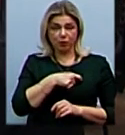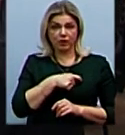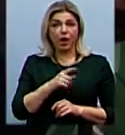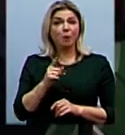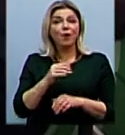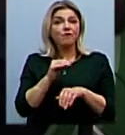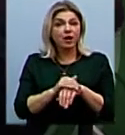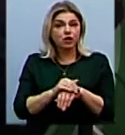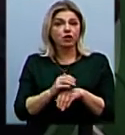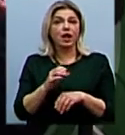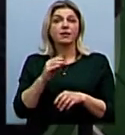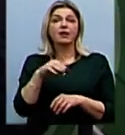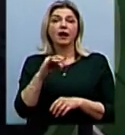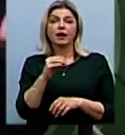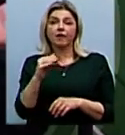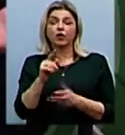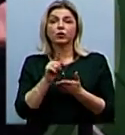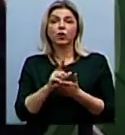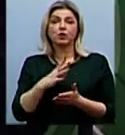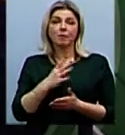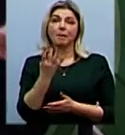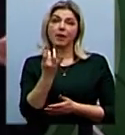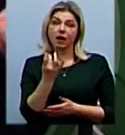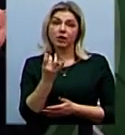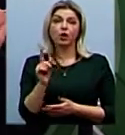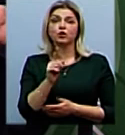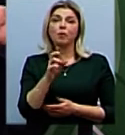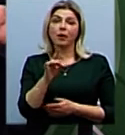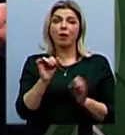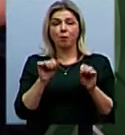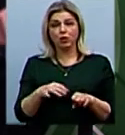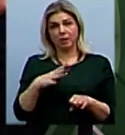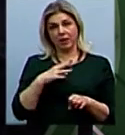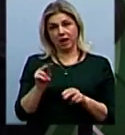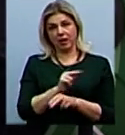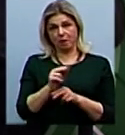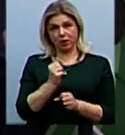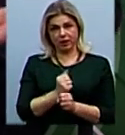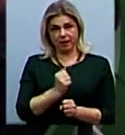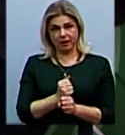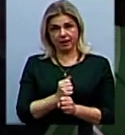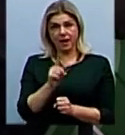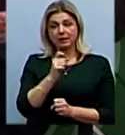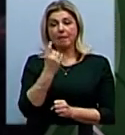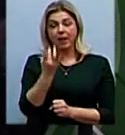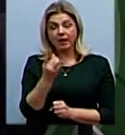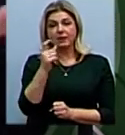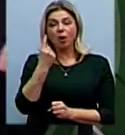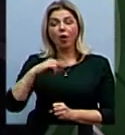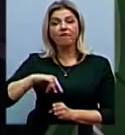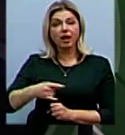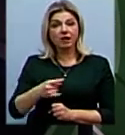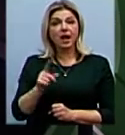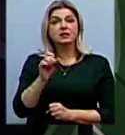Фактически, тариф должен был быть 5, наверное, для того, чтобы хоть какие-то ремонты можно было выполнять, да, гривен за квадратный метр и так далее. За все